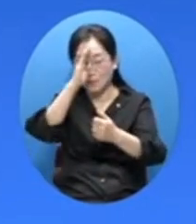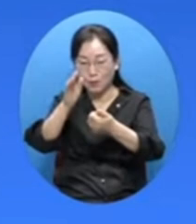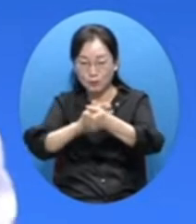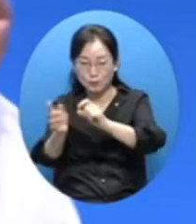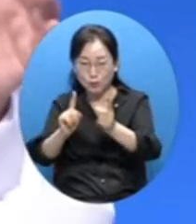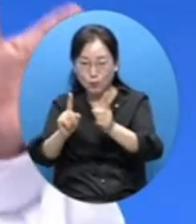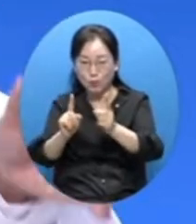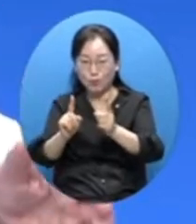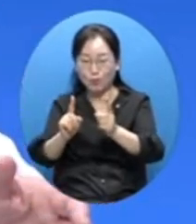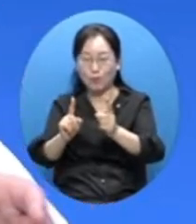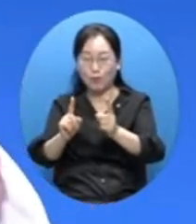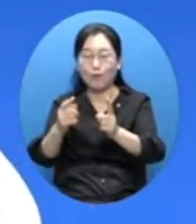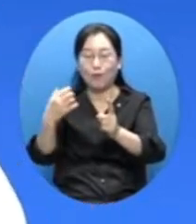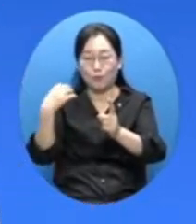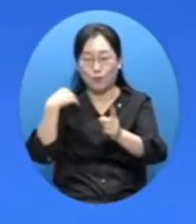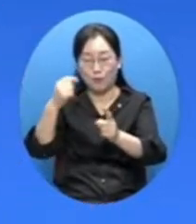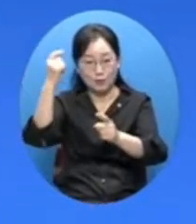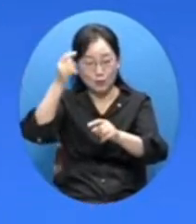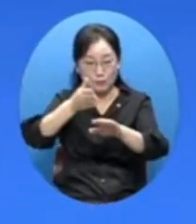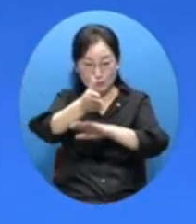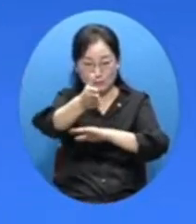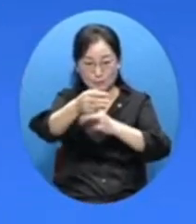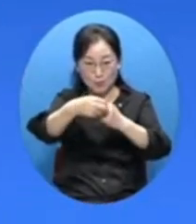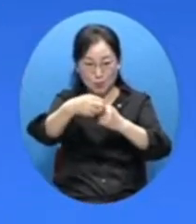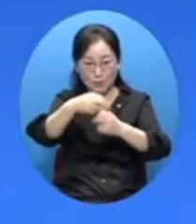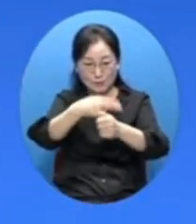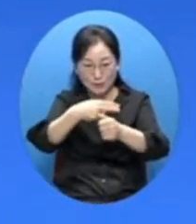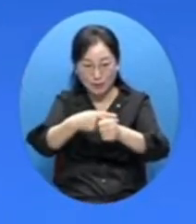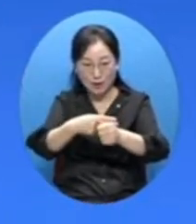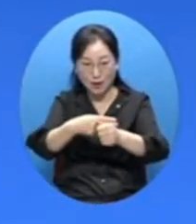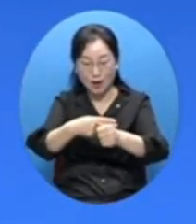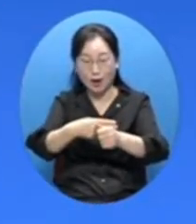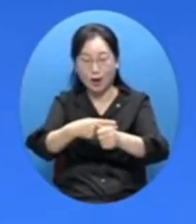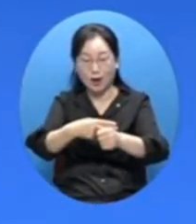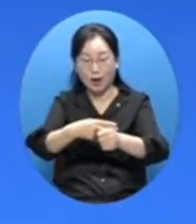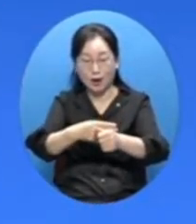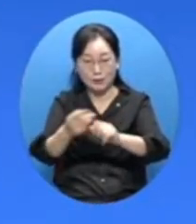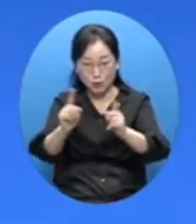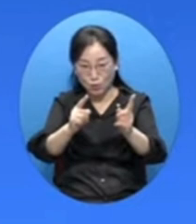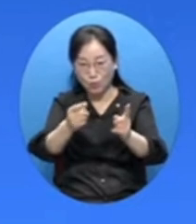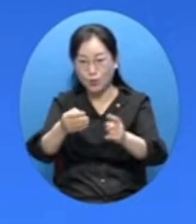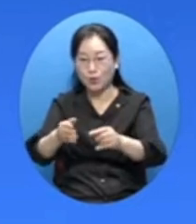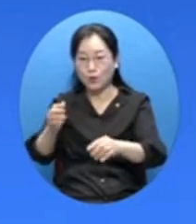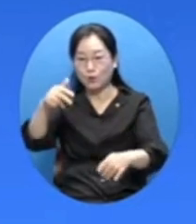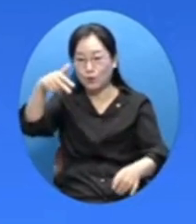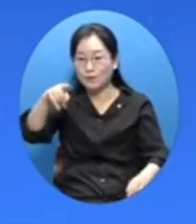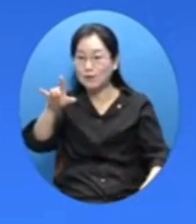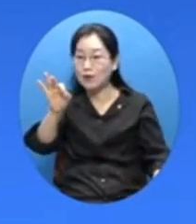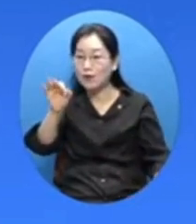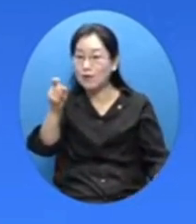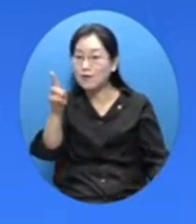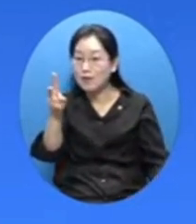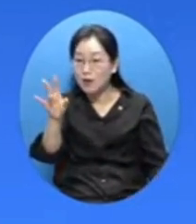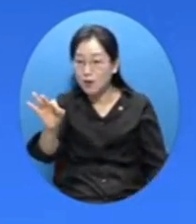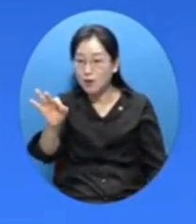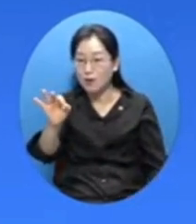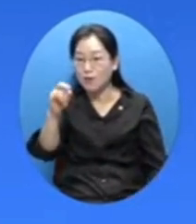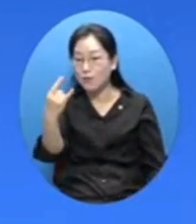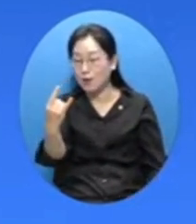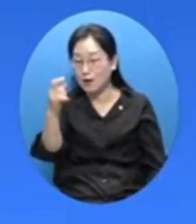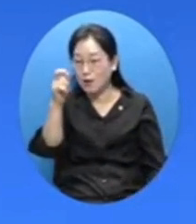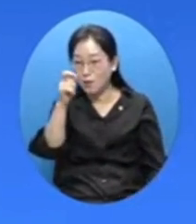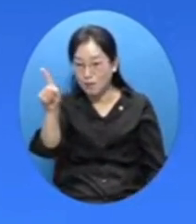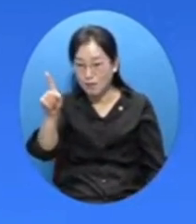해주셨습니다. 정신과 닥터를 보내서 정신병을 치료하시고 또 좋은 외과 수술을 통해서 외적인 그 수술을 할 수 있게